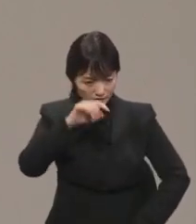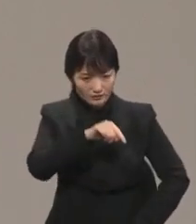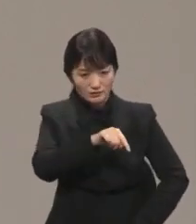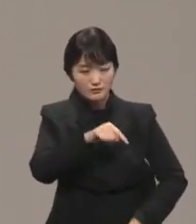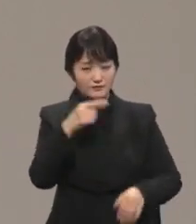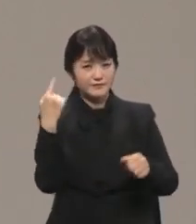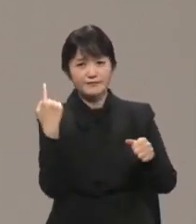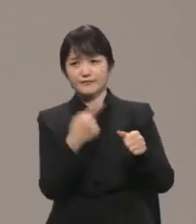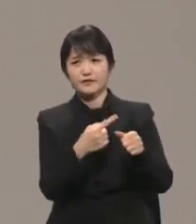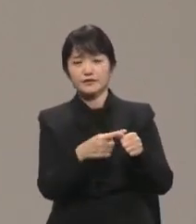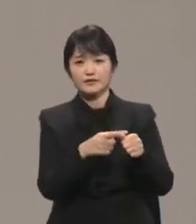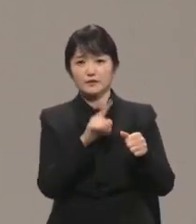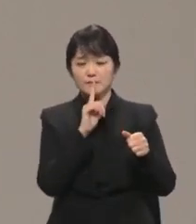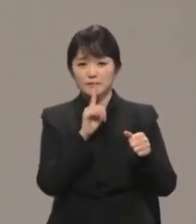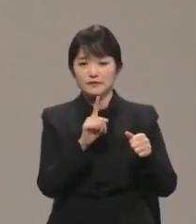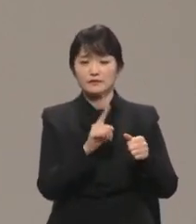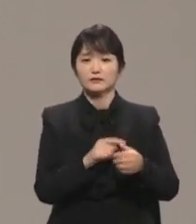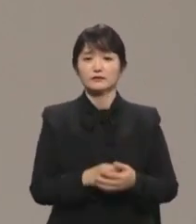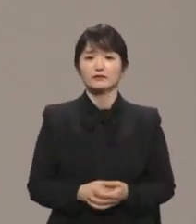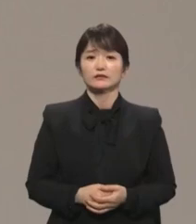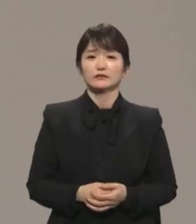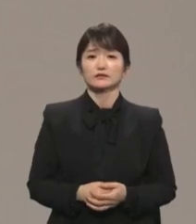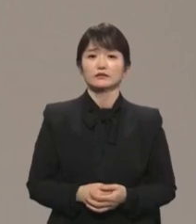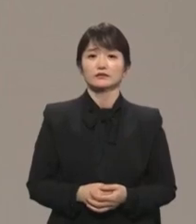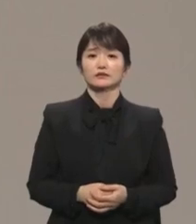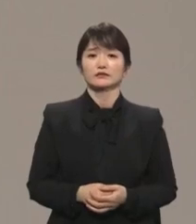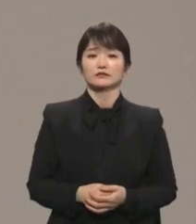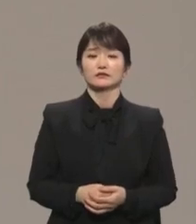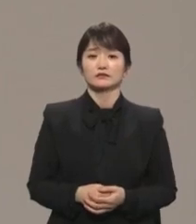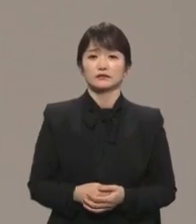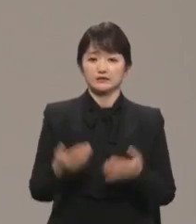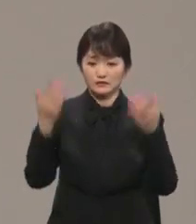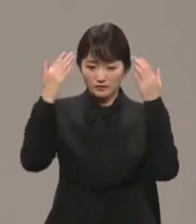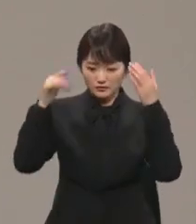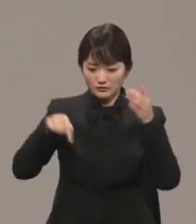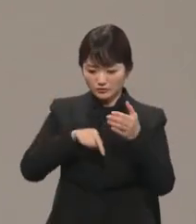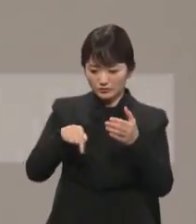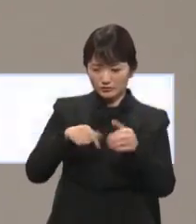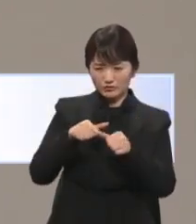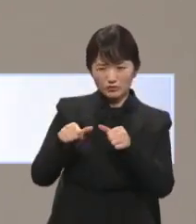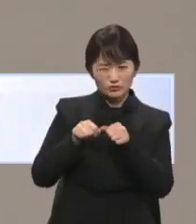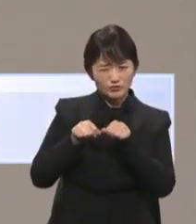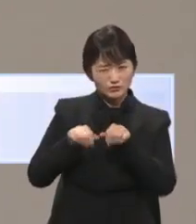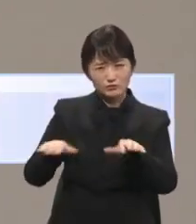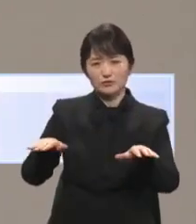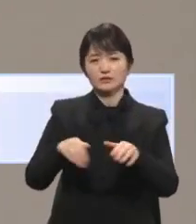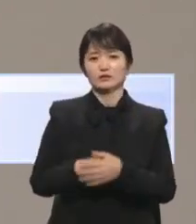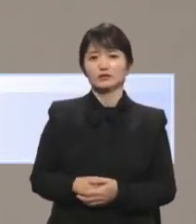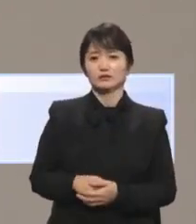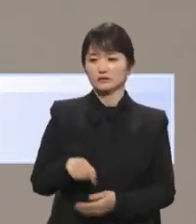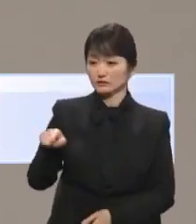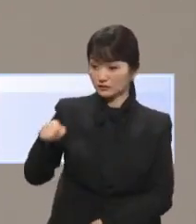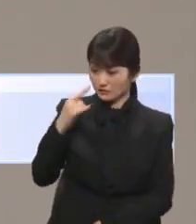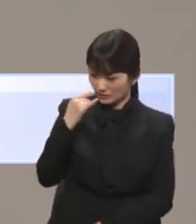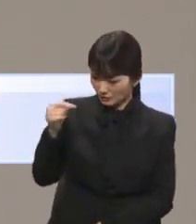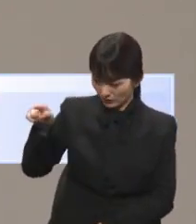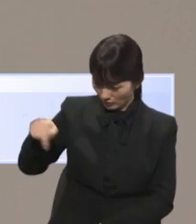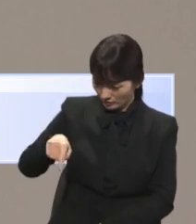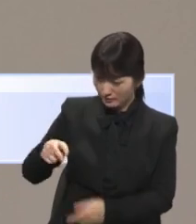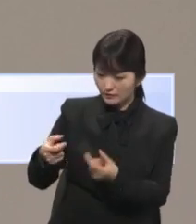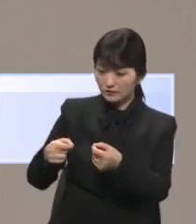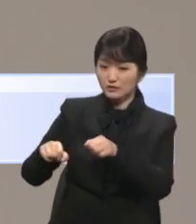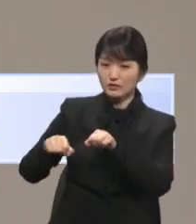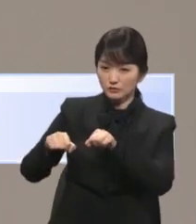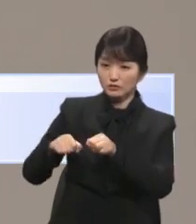비난하는 이런 발언을 한다던가 아니면 이미이 학교 내에 이미 소문이 났을 텐데 그럼 너네 엄마 와서 이렇게 했다던가 이런